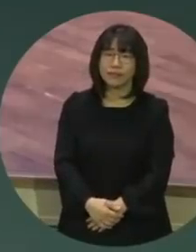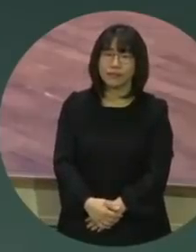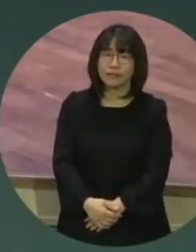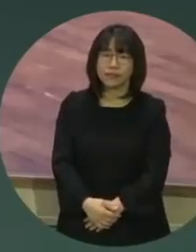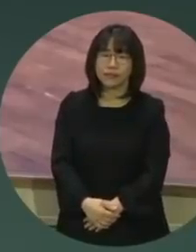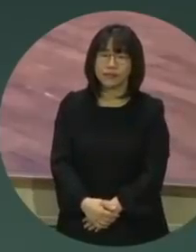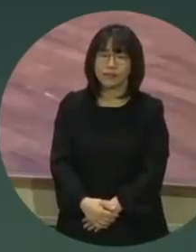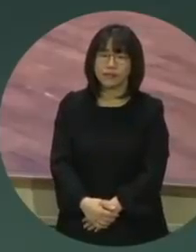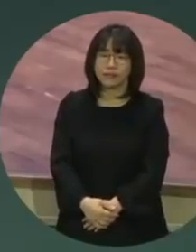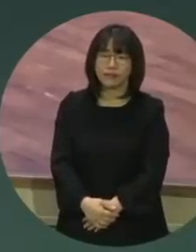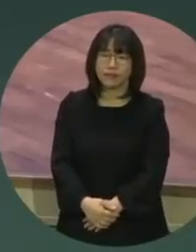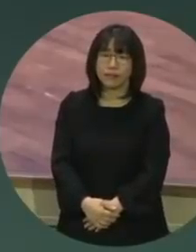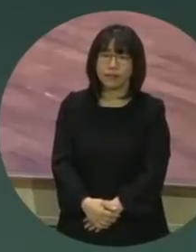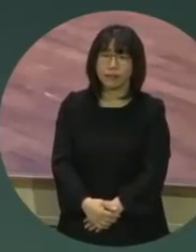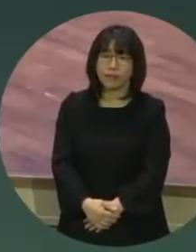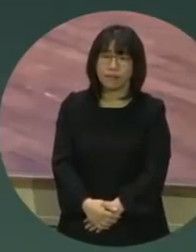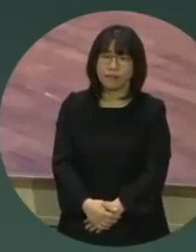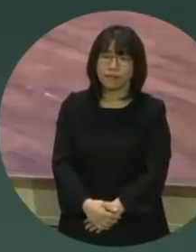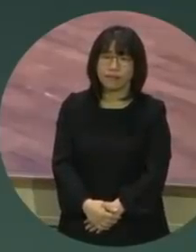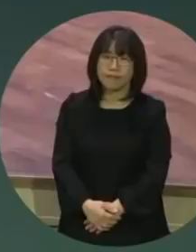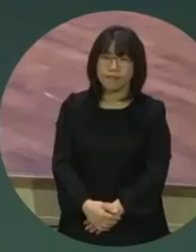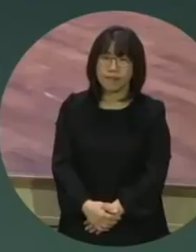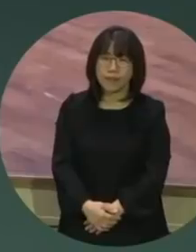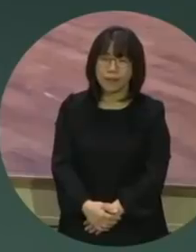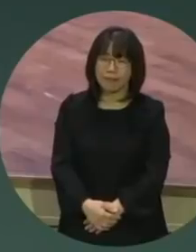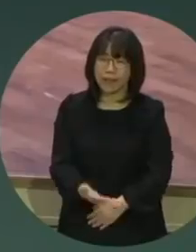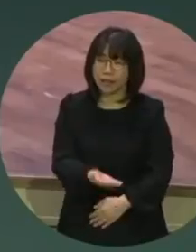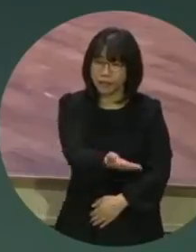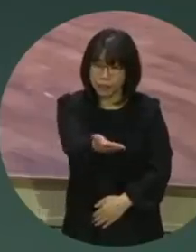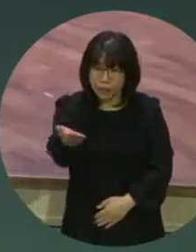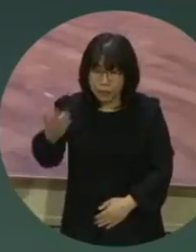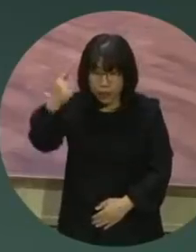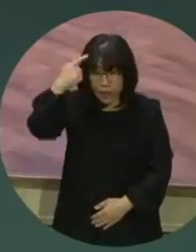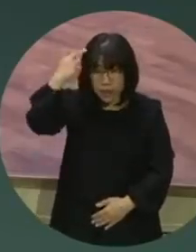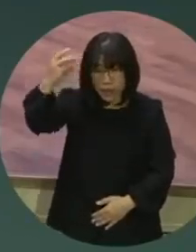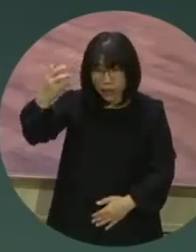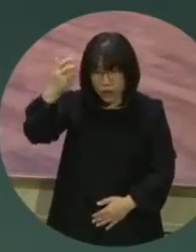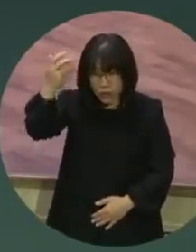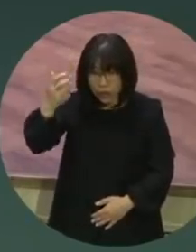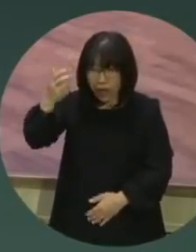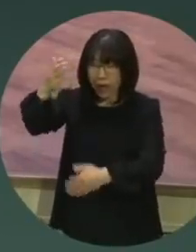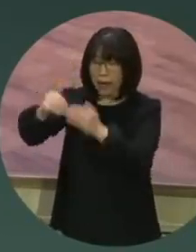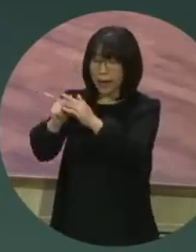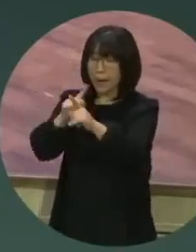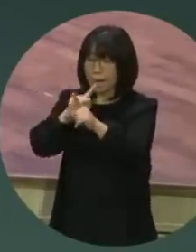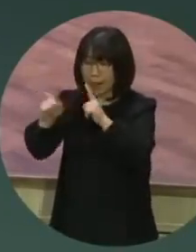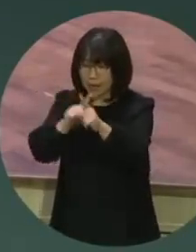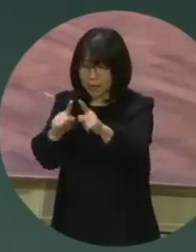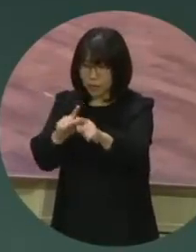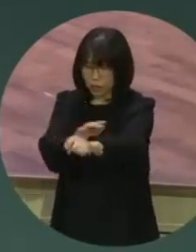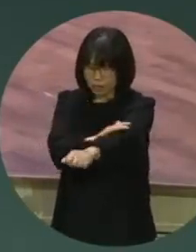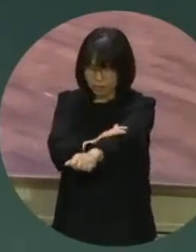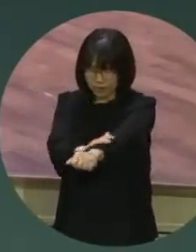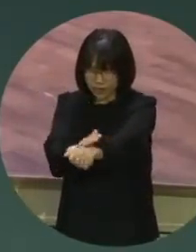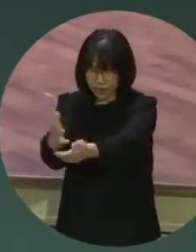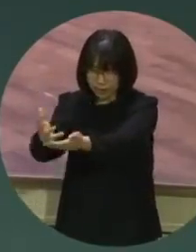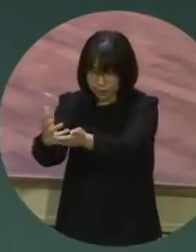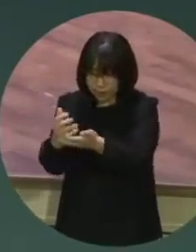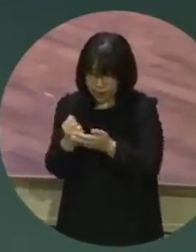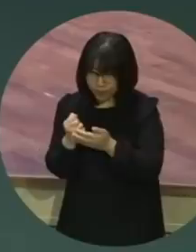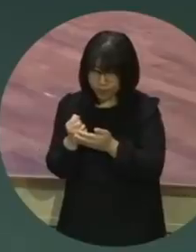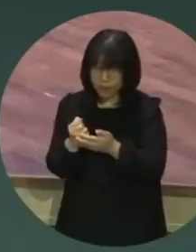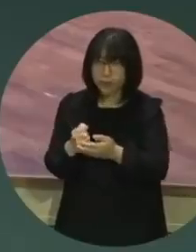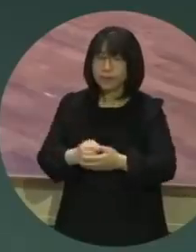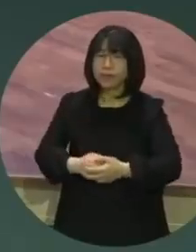어 그거 아셔야 돼요. 그러니까 영적으로요, 여러분 말씀으로 딱 그 무장되지만 하나님이 여러분이